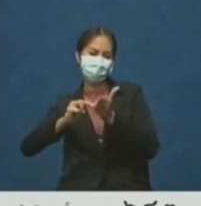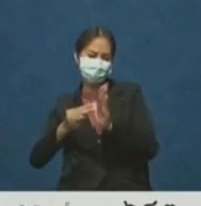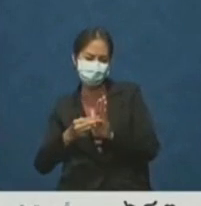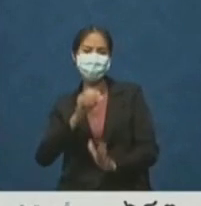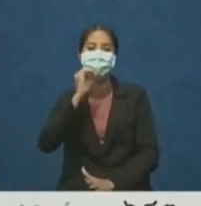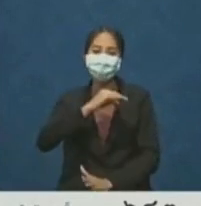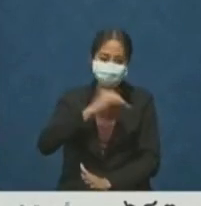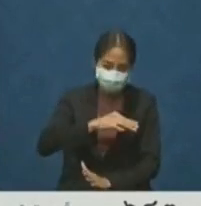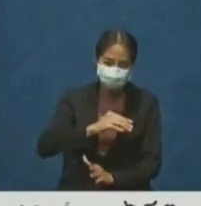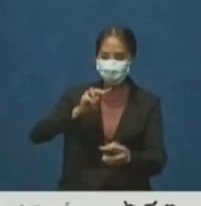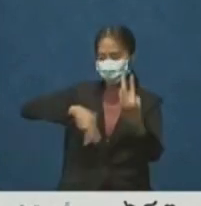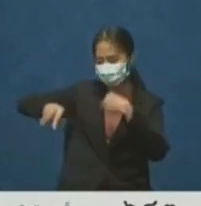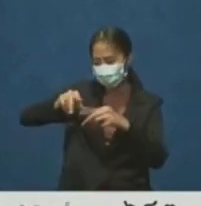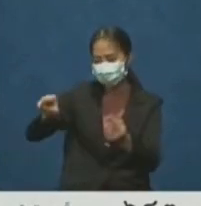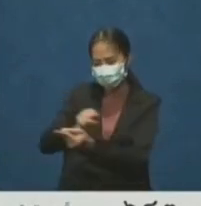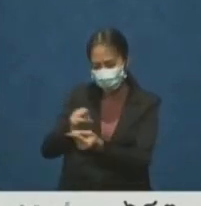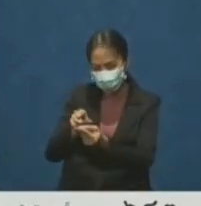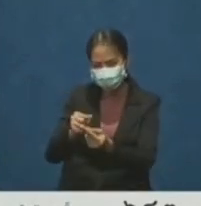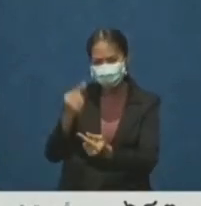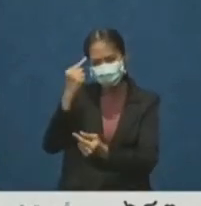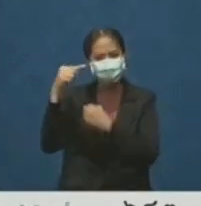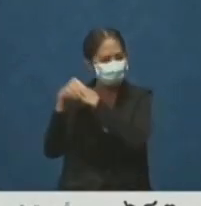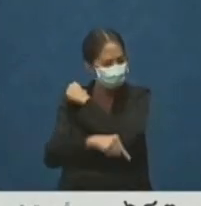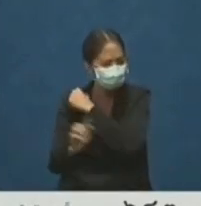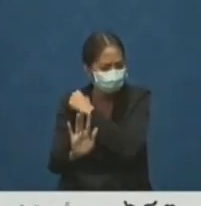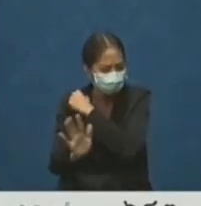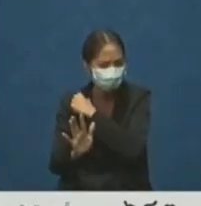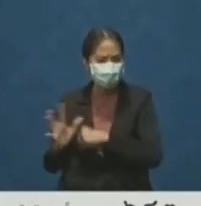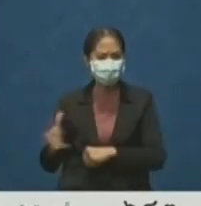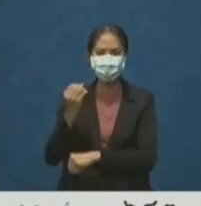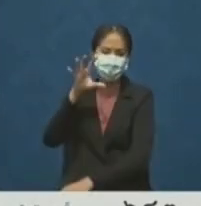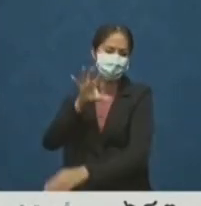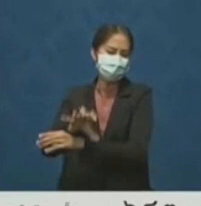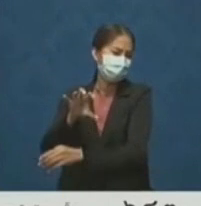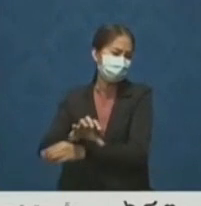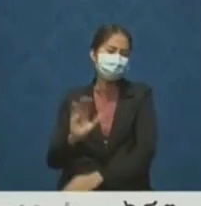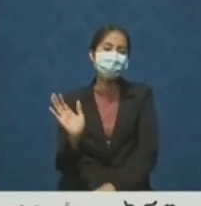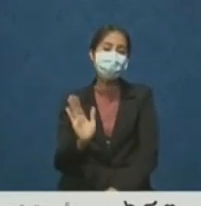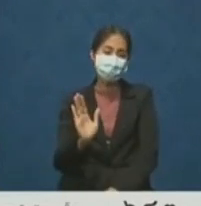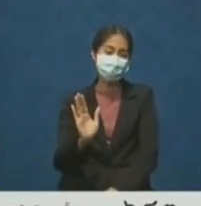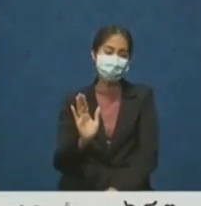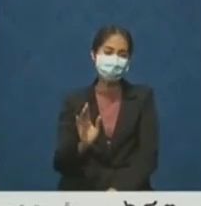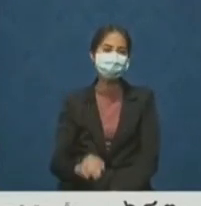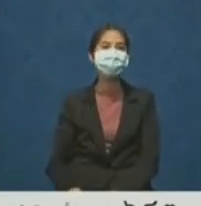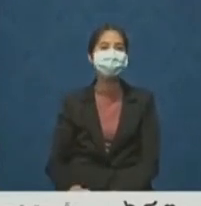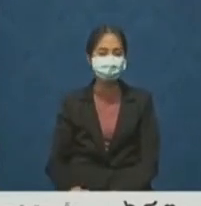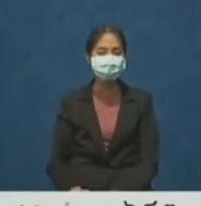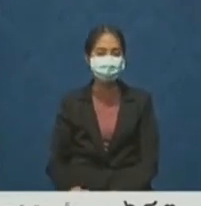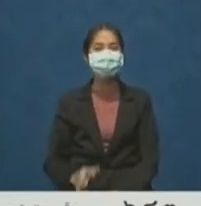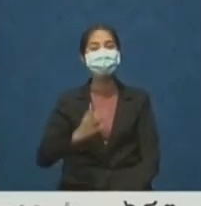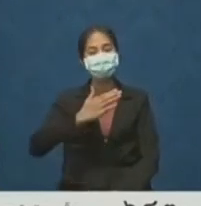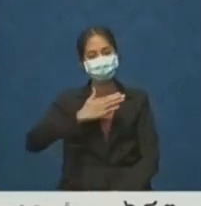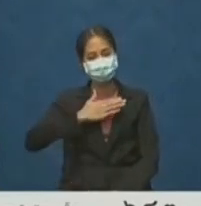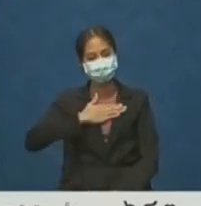ที่ดูแลสังคมคนดีคือคนไม่เอาเปรียบคนดีคือคนไม่ใช้อำนาจครอบงำท่านประธานที่เคารพครับ